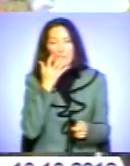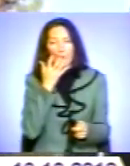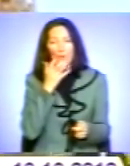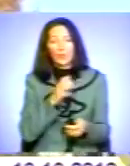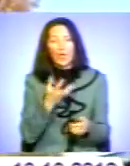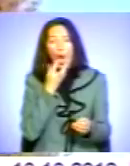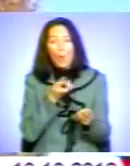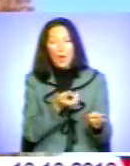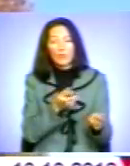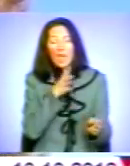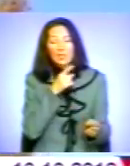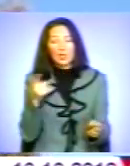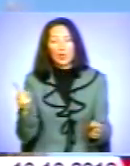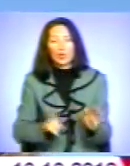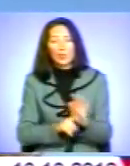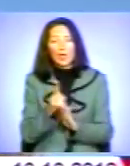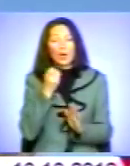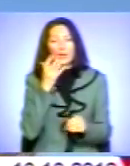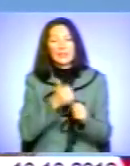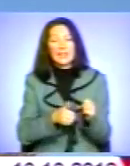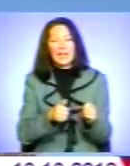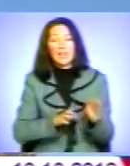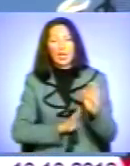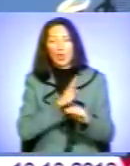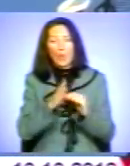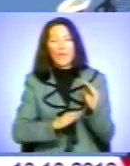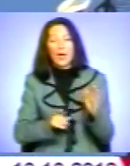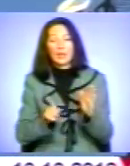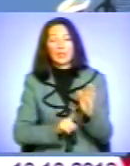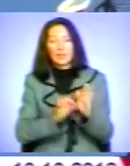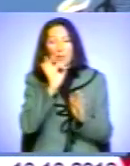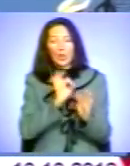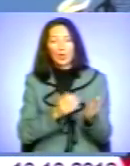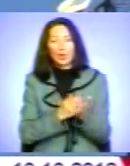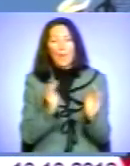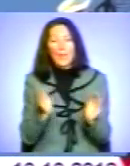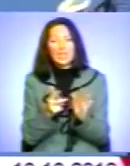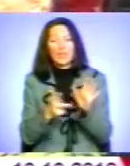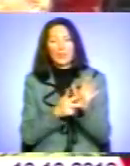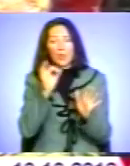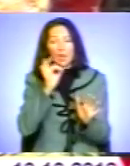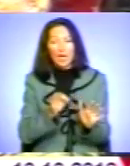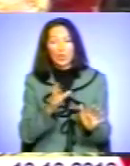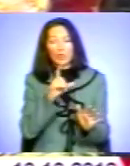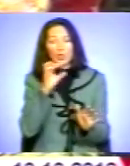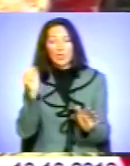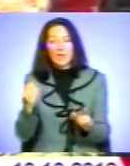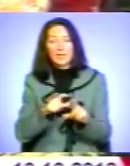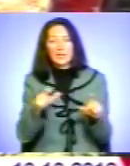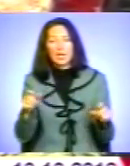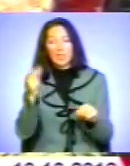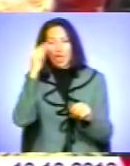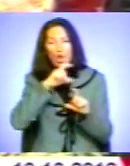Опалювальний сезон розпочинають, коли середньодобова температура сягає менше 8 градусів за Цельсієм. Соціальні заклади, школи, садки,